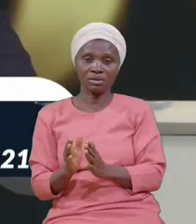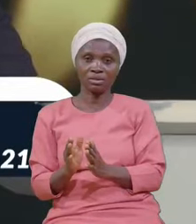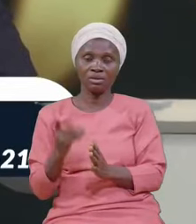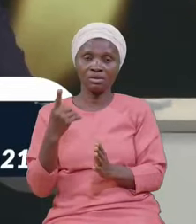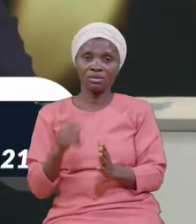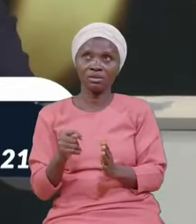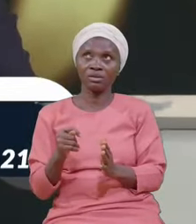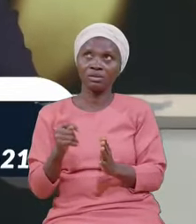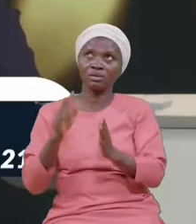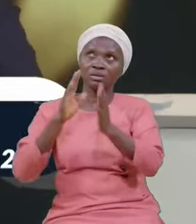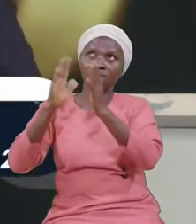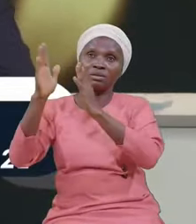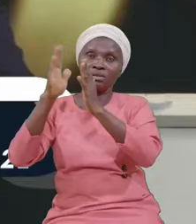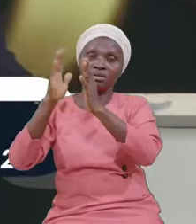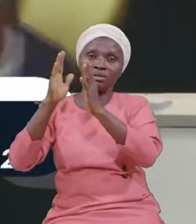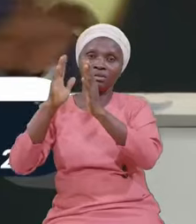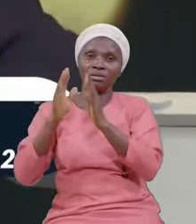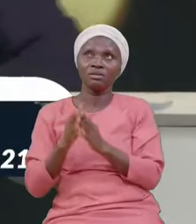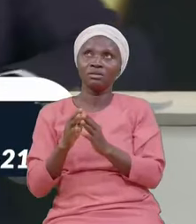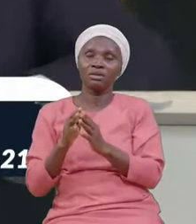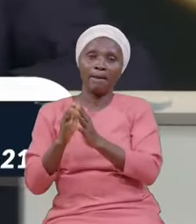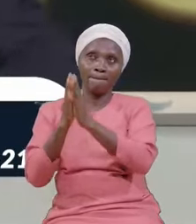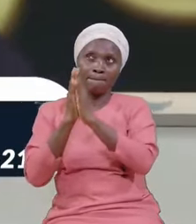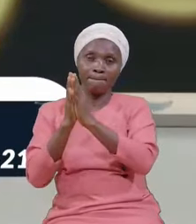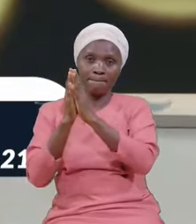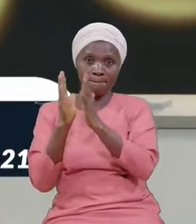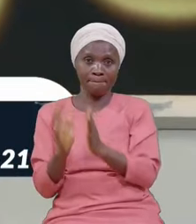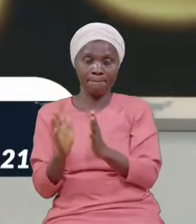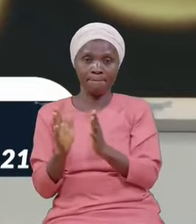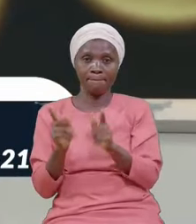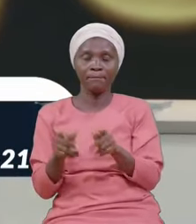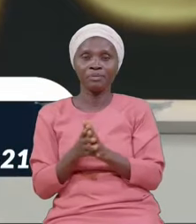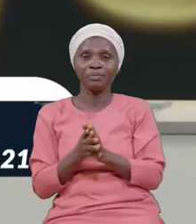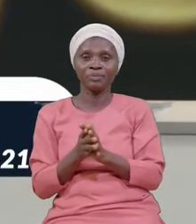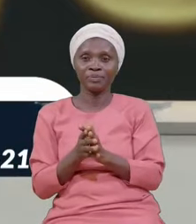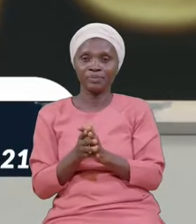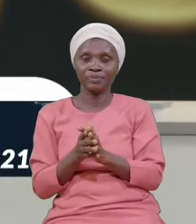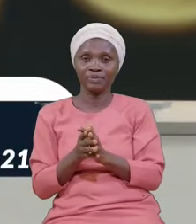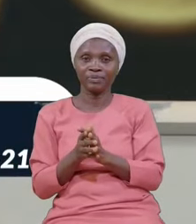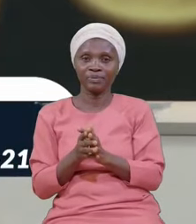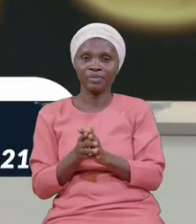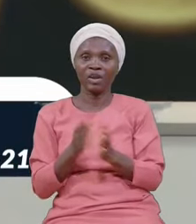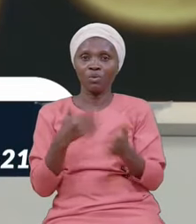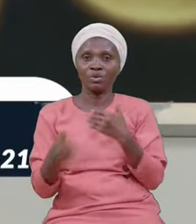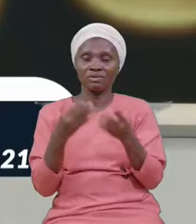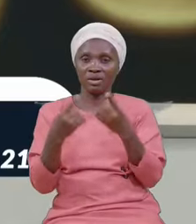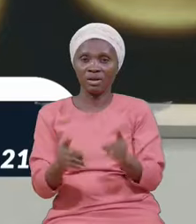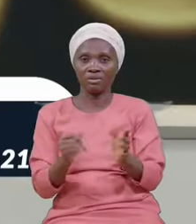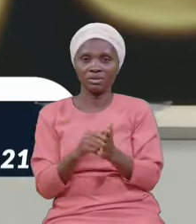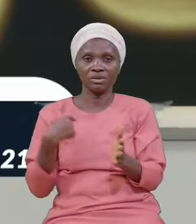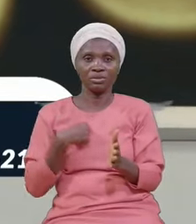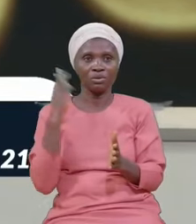quels que soient les vents qui soufflent, quelles que soient les choses qui se produisent, se passent, que nous soyons fermes